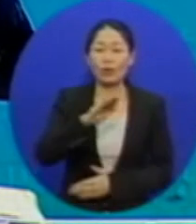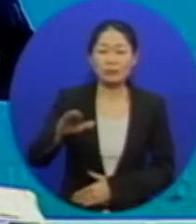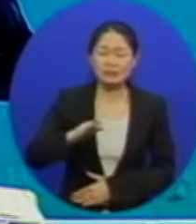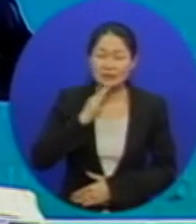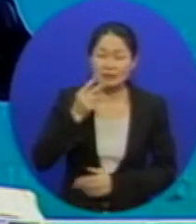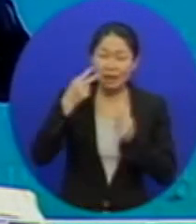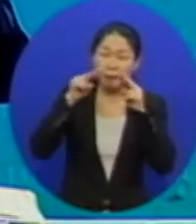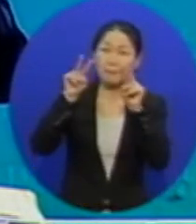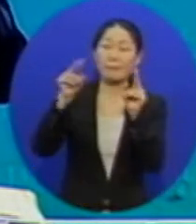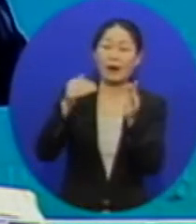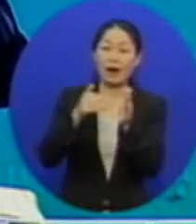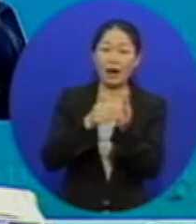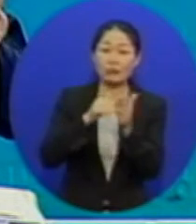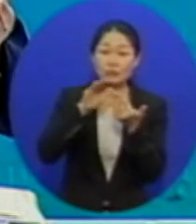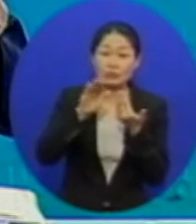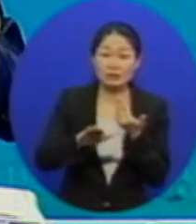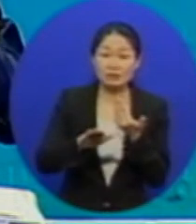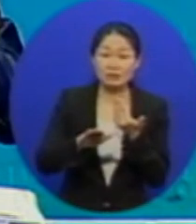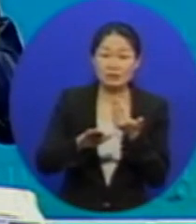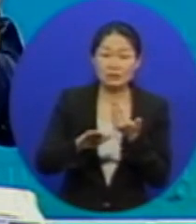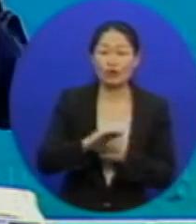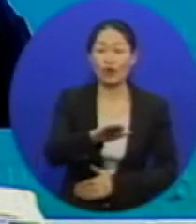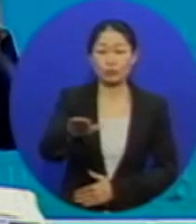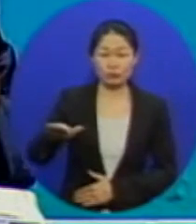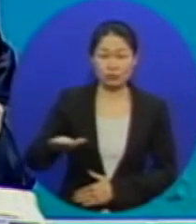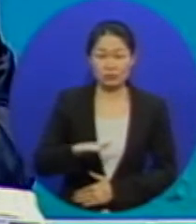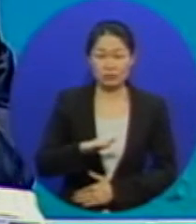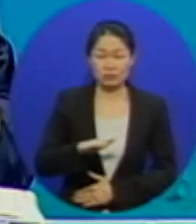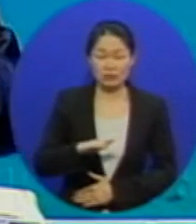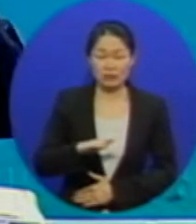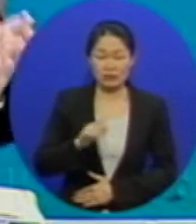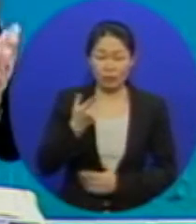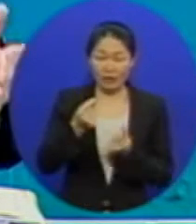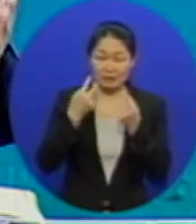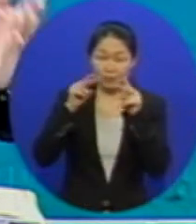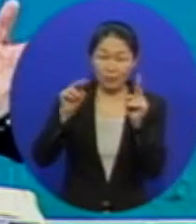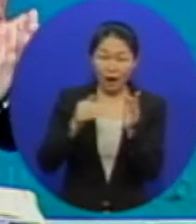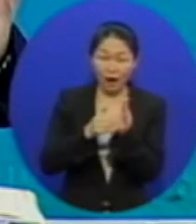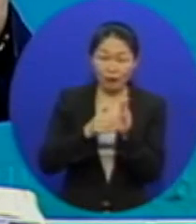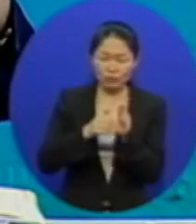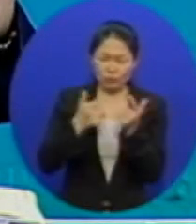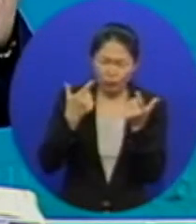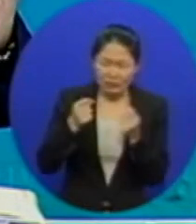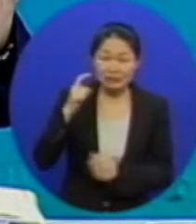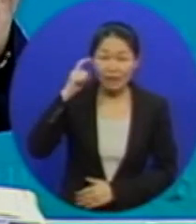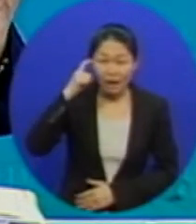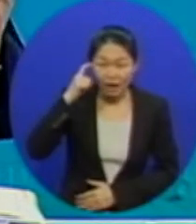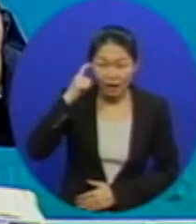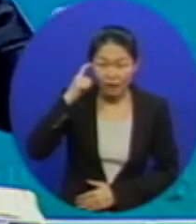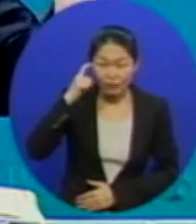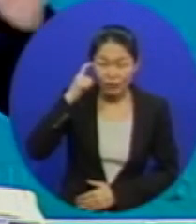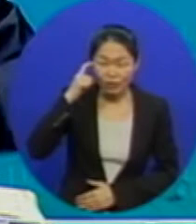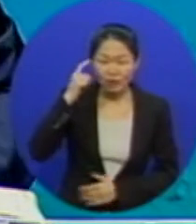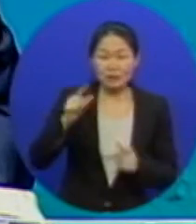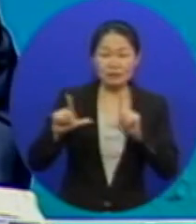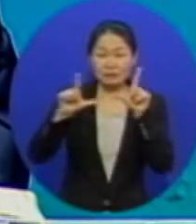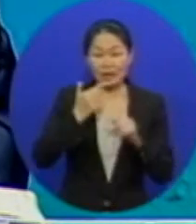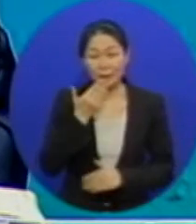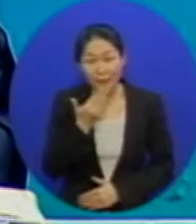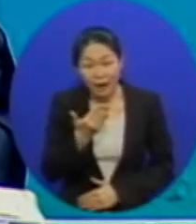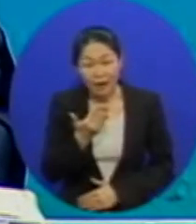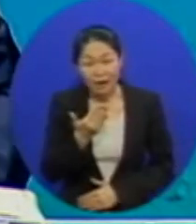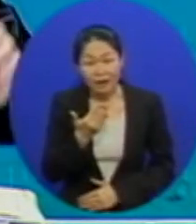바라보고 난다면 여러분 그러고도 똑같이 생각하고 그렇게 사실 수